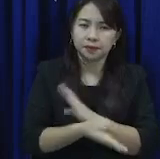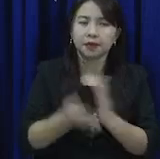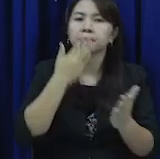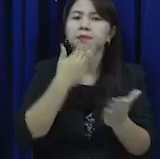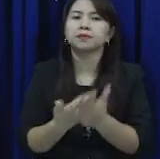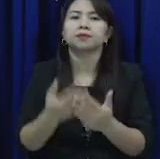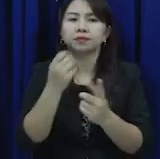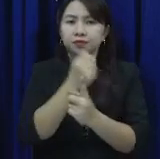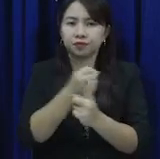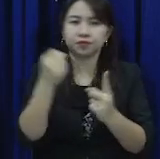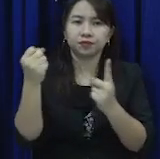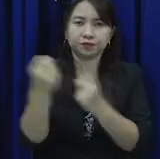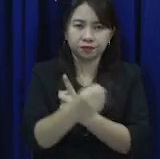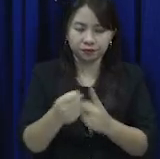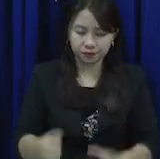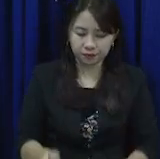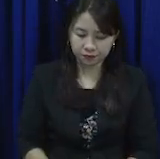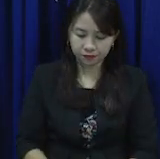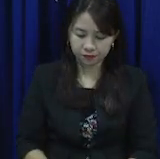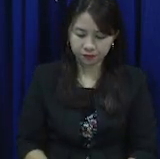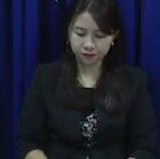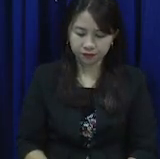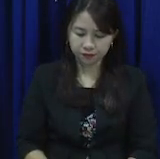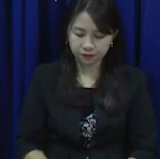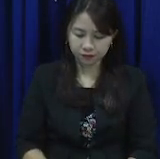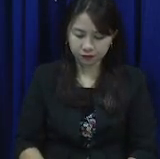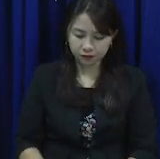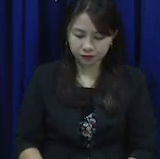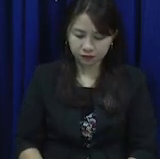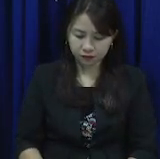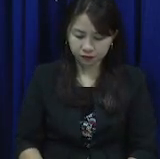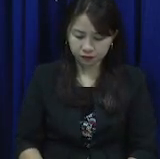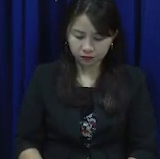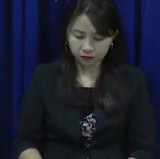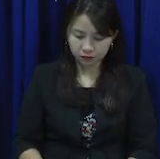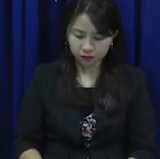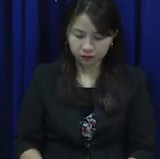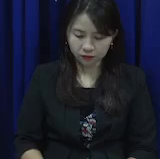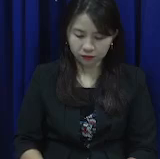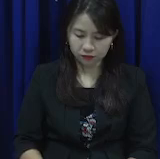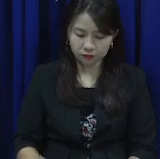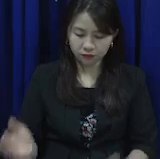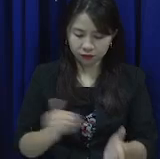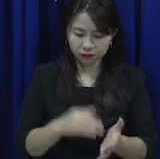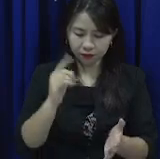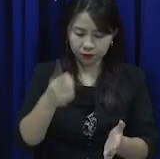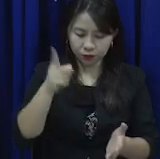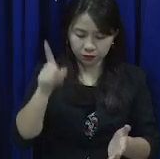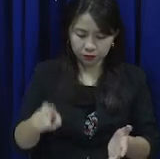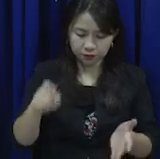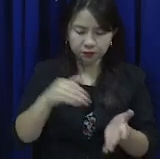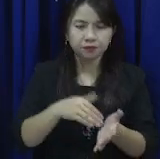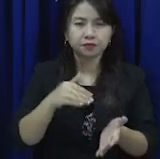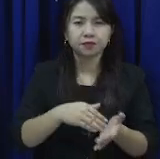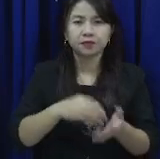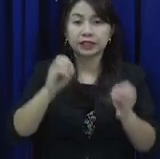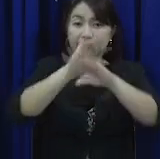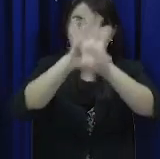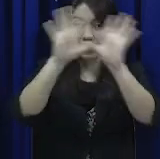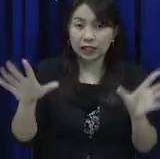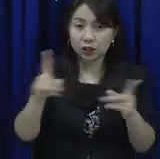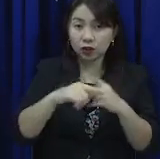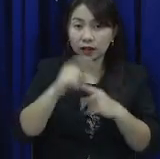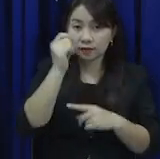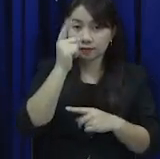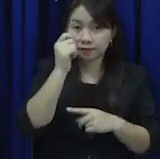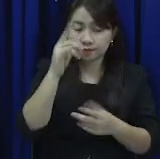that's right you see Alam niyo dapat maging maliwanag sa inyo young people because most of the time Sabi ko nga sa inyo